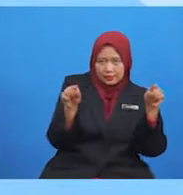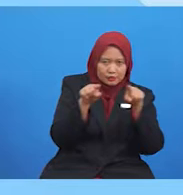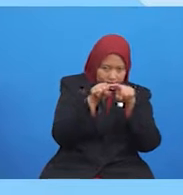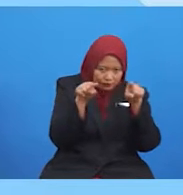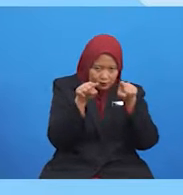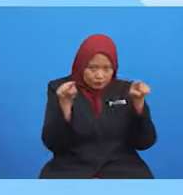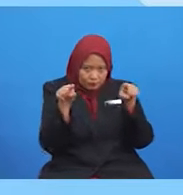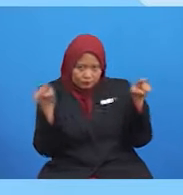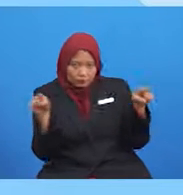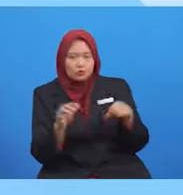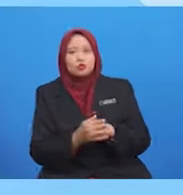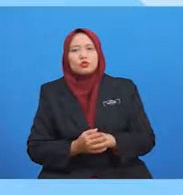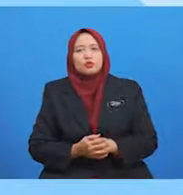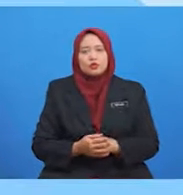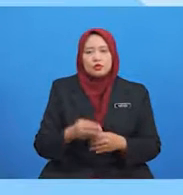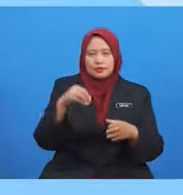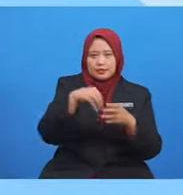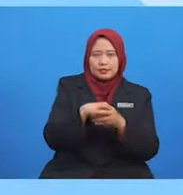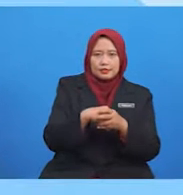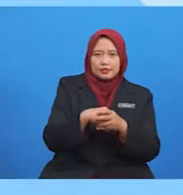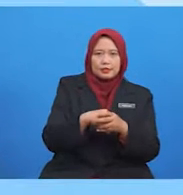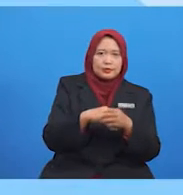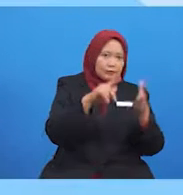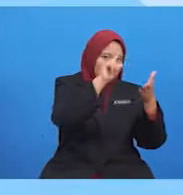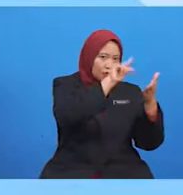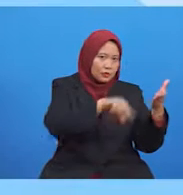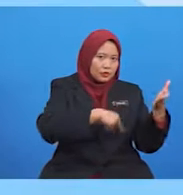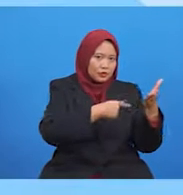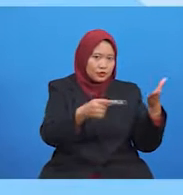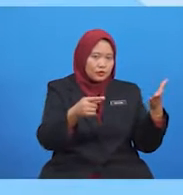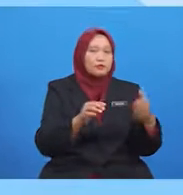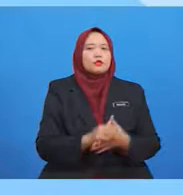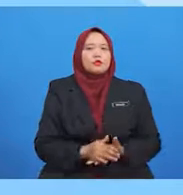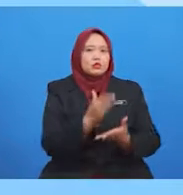Maka, separuh hayat bagi P ialah 40 saat.